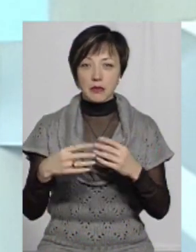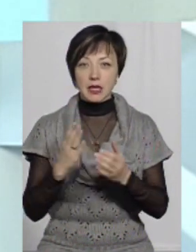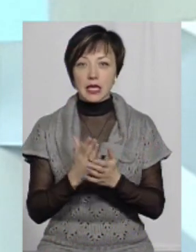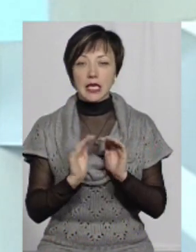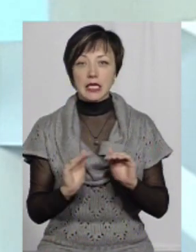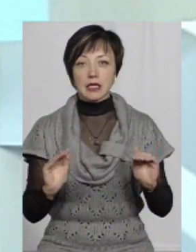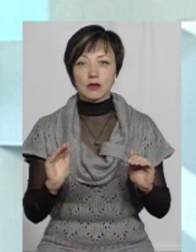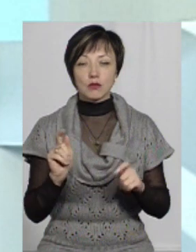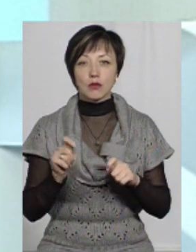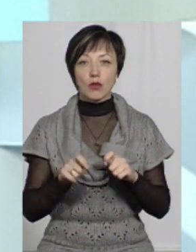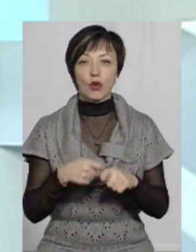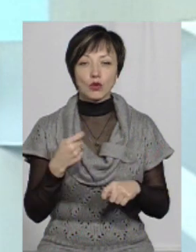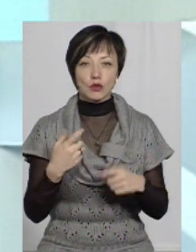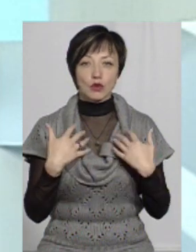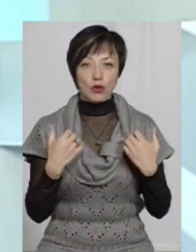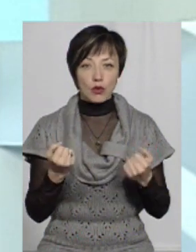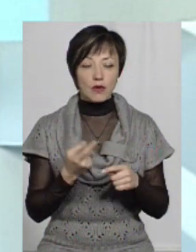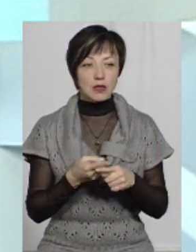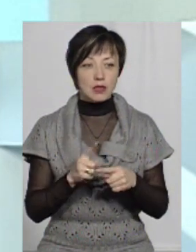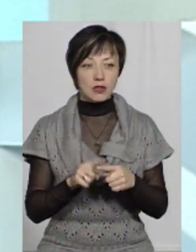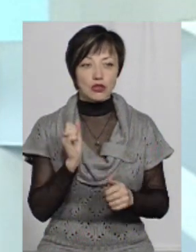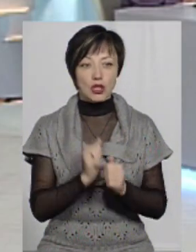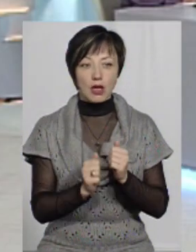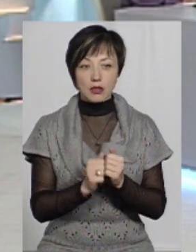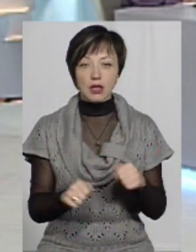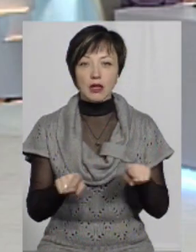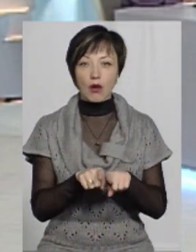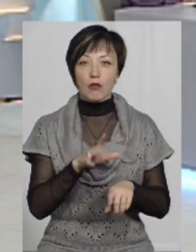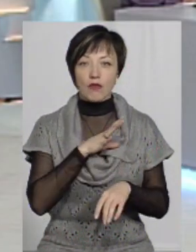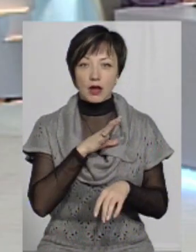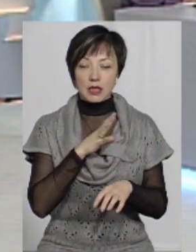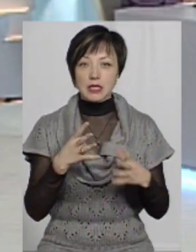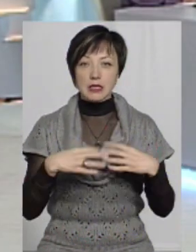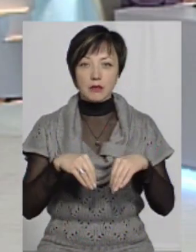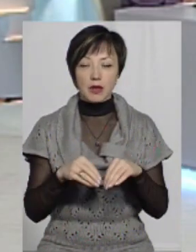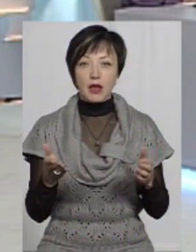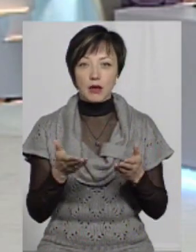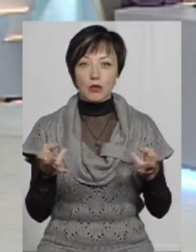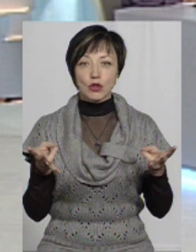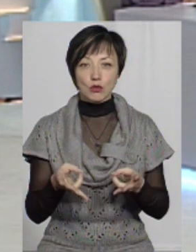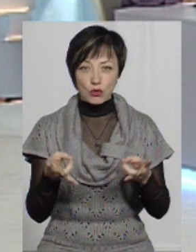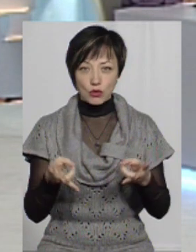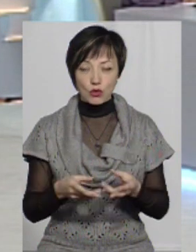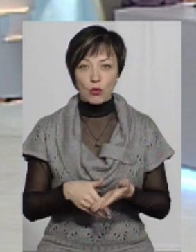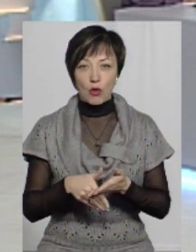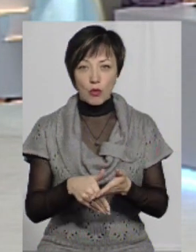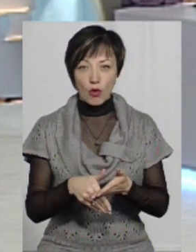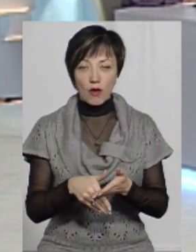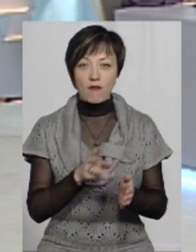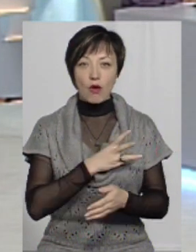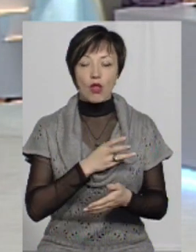є діти з певними вадами, ну, дуже часто так буває, що це сім'ї, які потребують